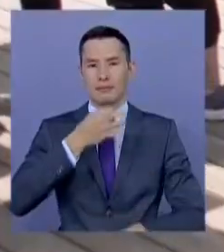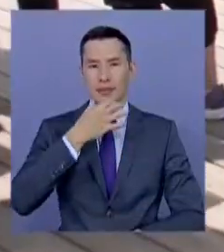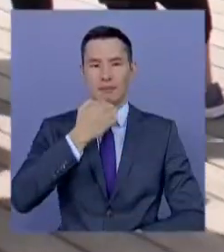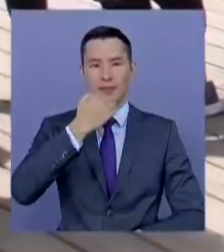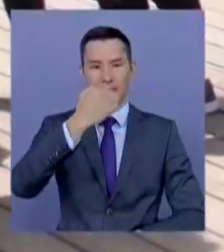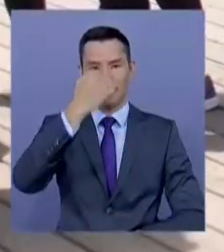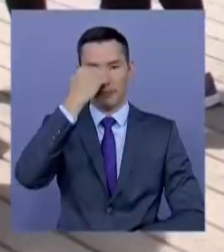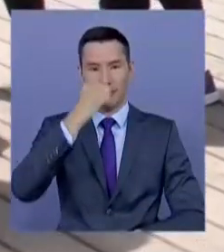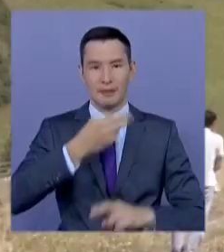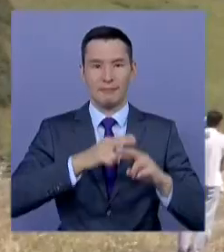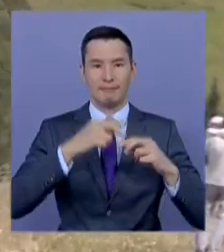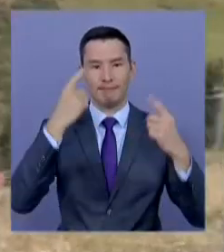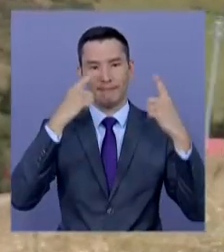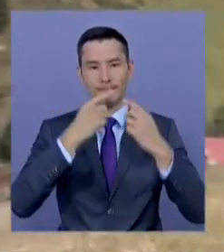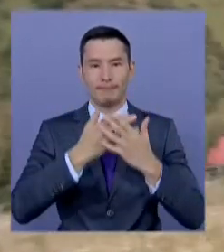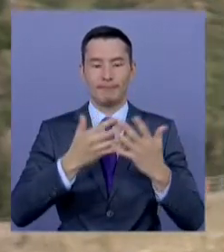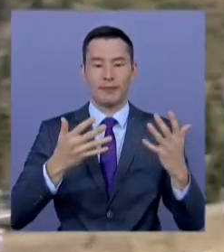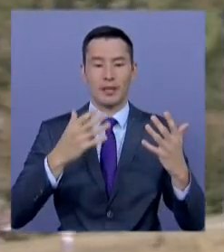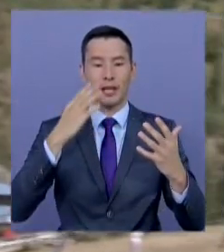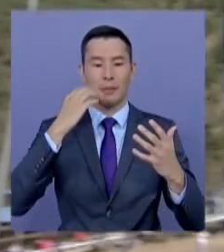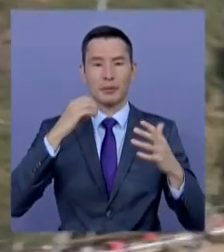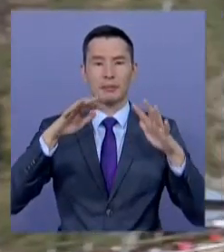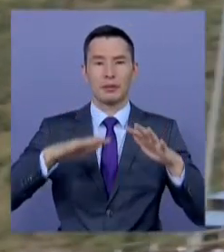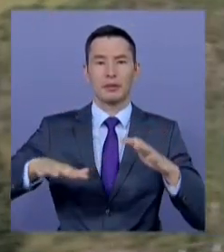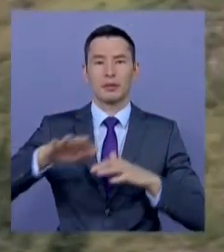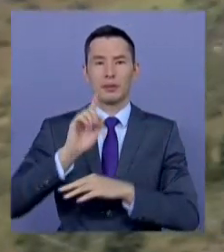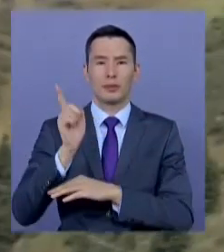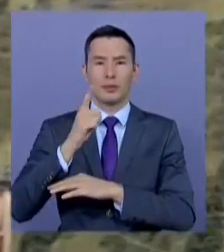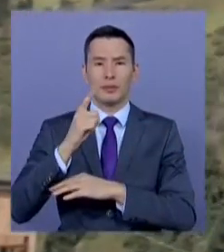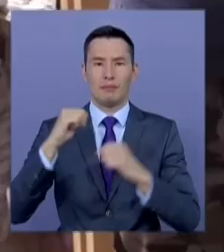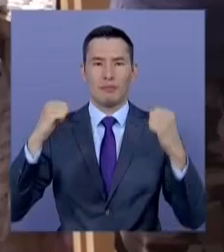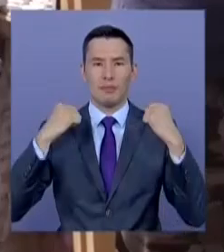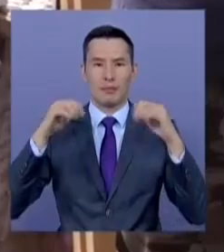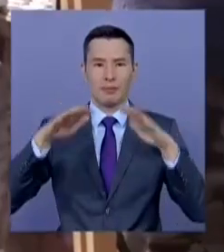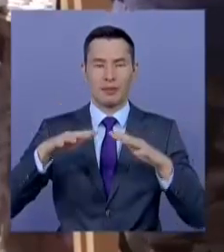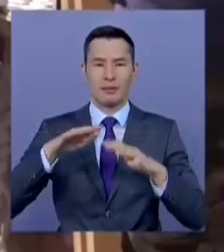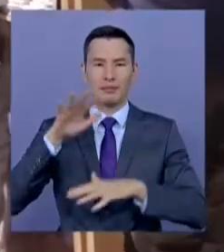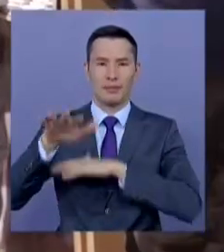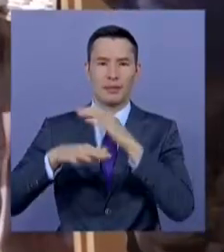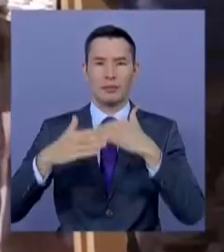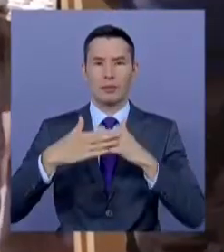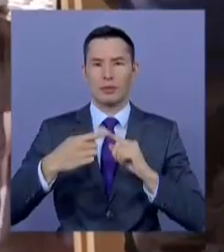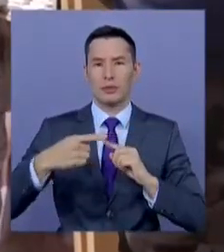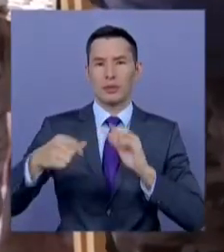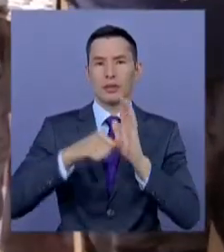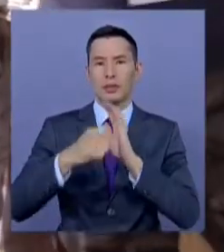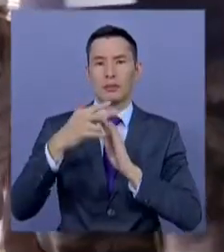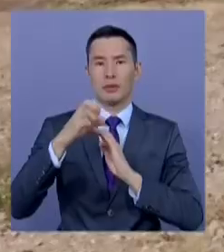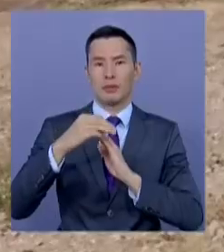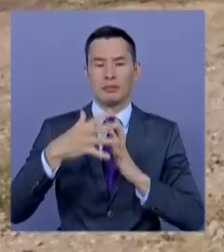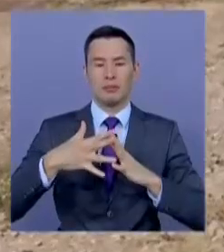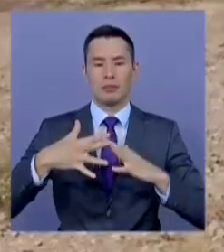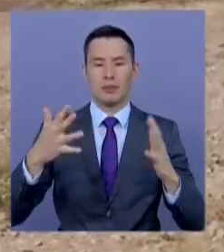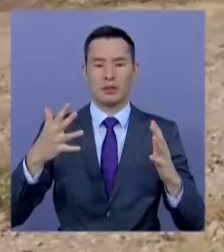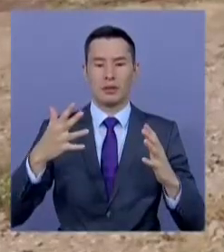такую организацию. Алматының көрікті жері саналатын бұл спорт кешенінің тарихы 65 жылдан көп дейді нысан әкімшілігі. Айшықты